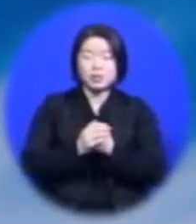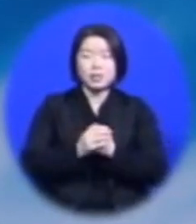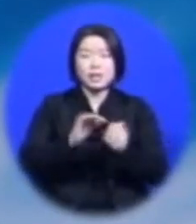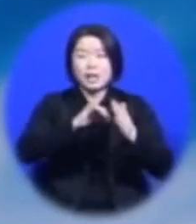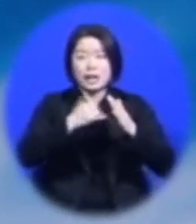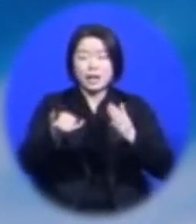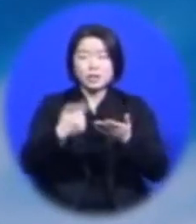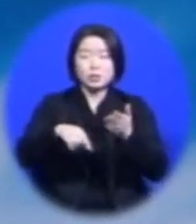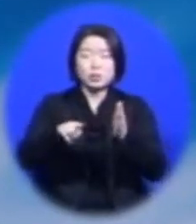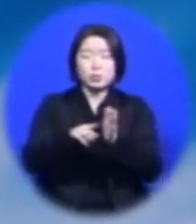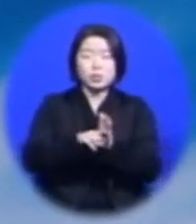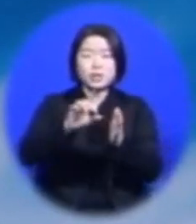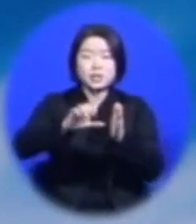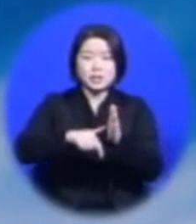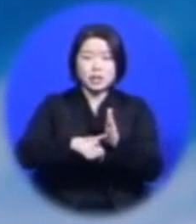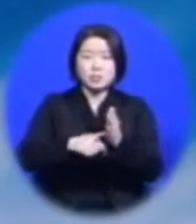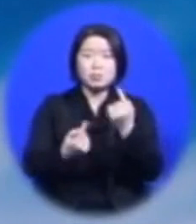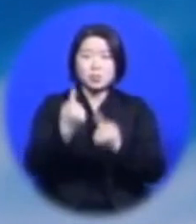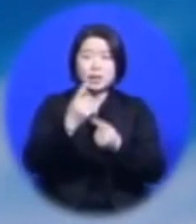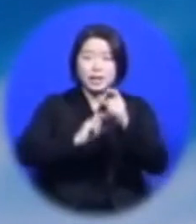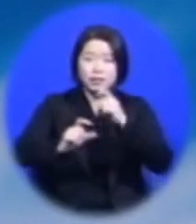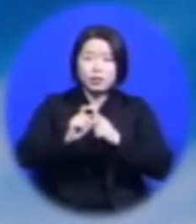가족을 위한 시간보다도 더 소중한